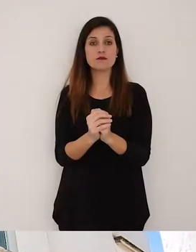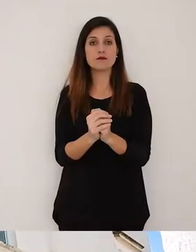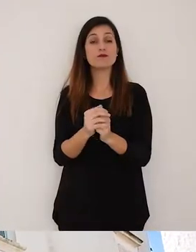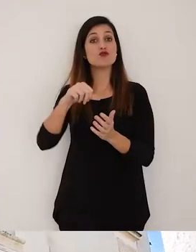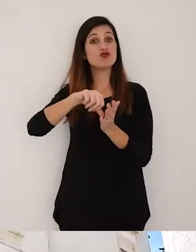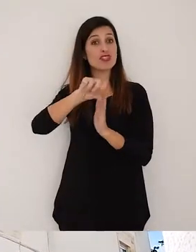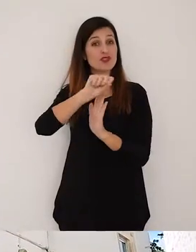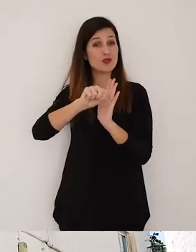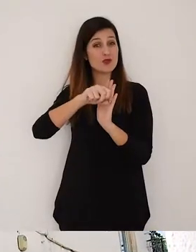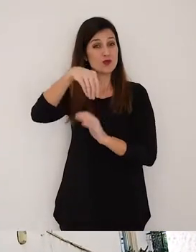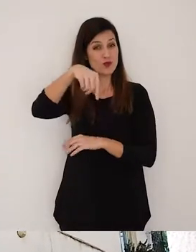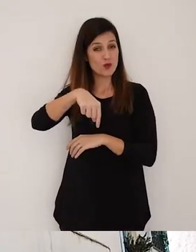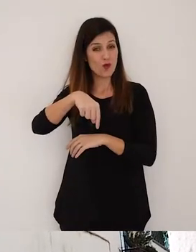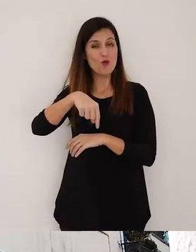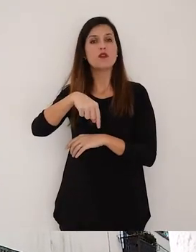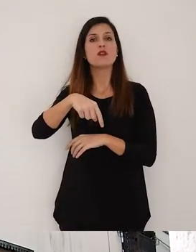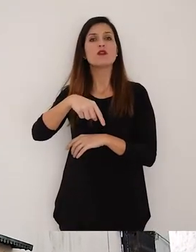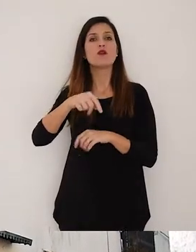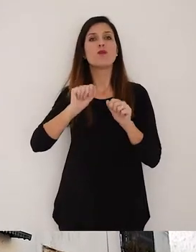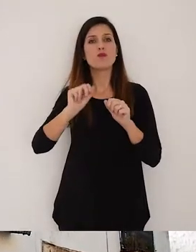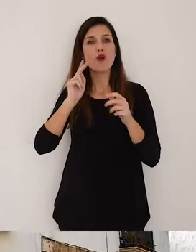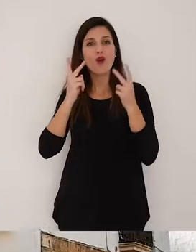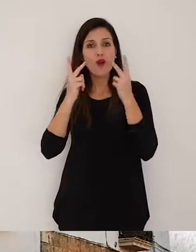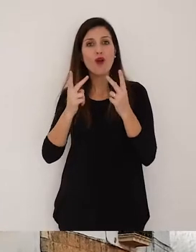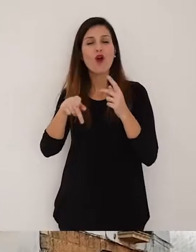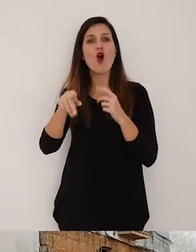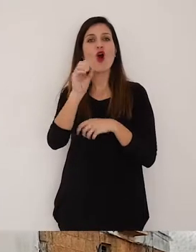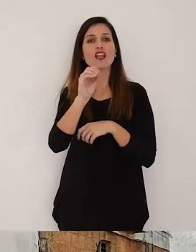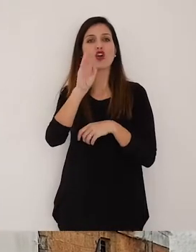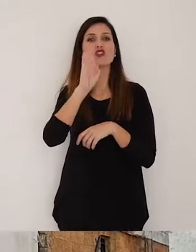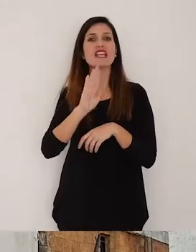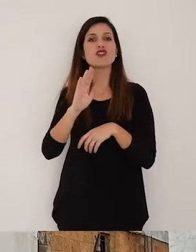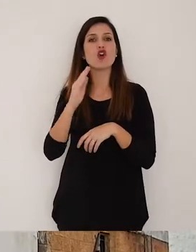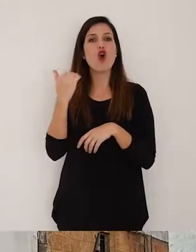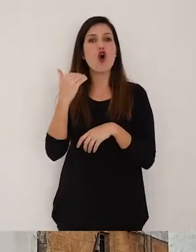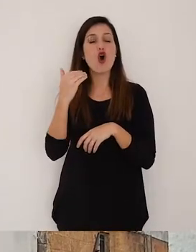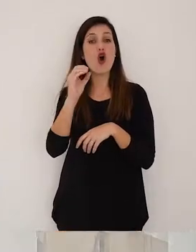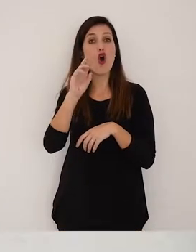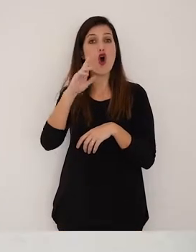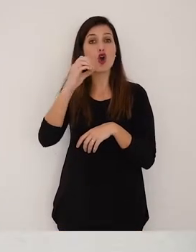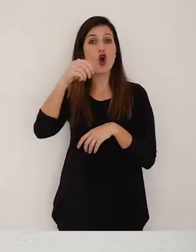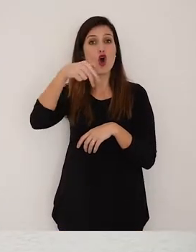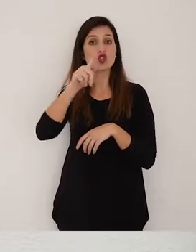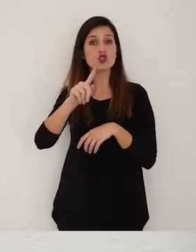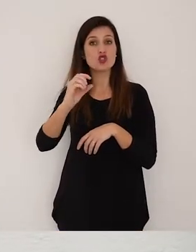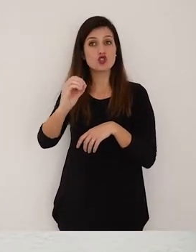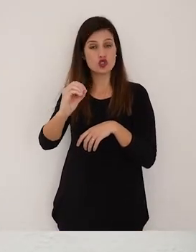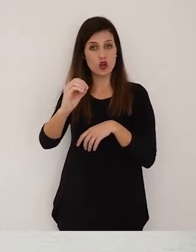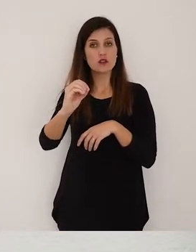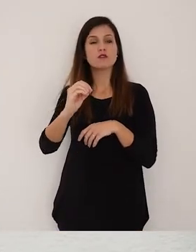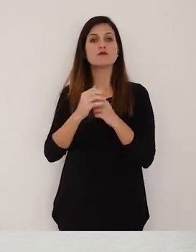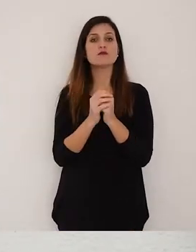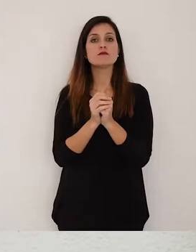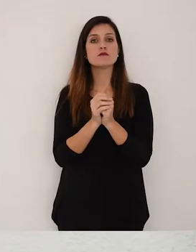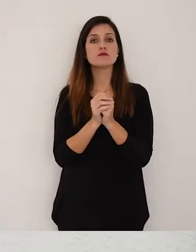Nel cuore dell'abitato popolare si può incontrare il piccolo oratorio di Santo Ronzo, frutto della sobria devozione religiosa delle genti